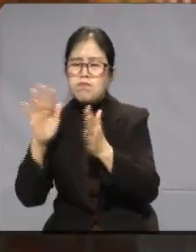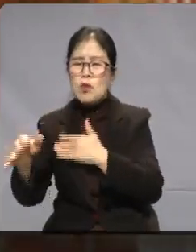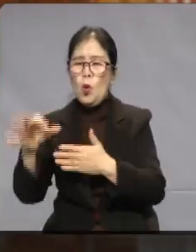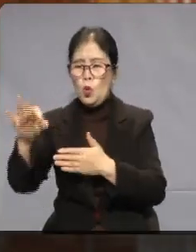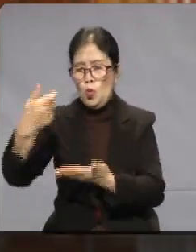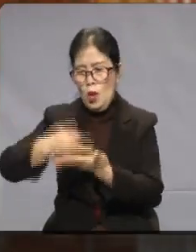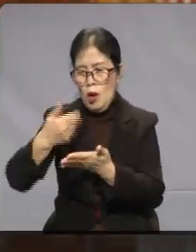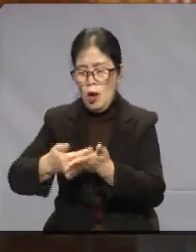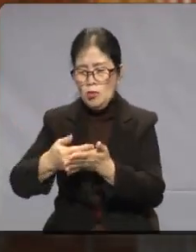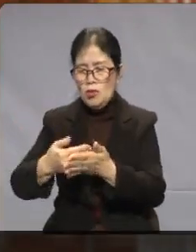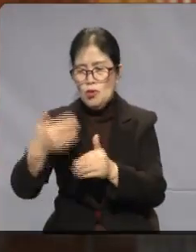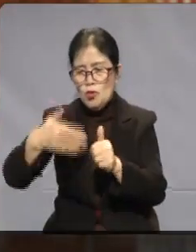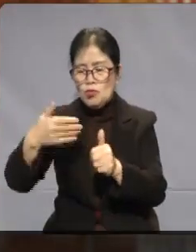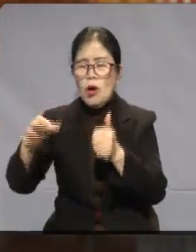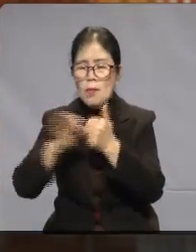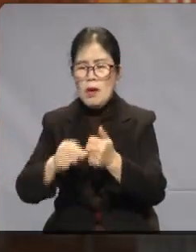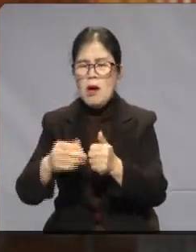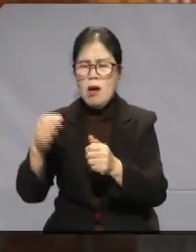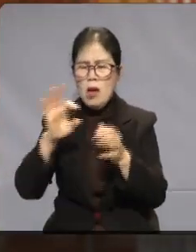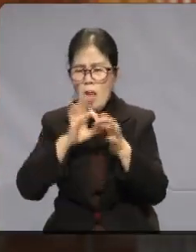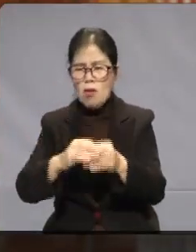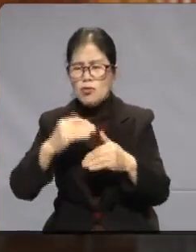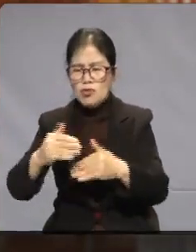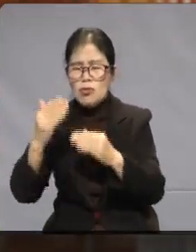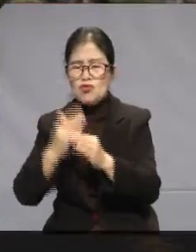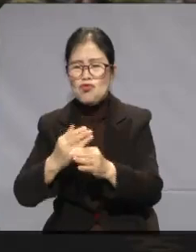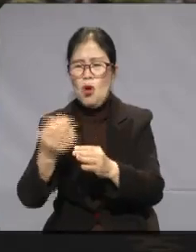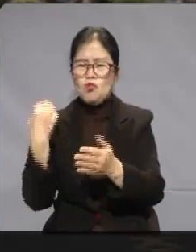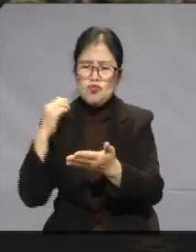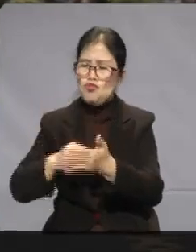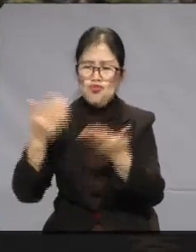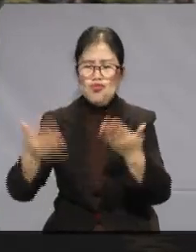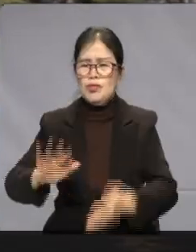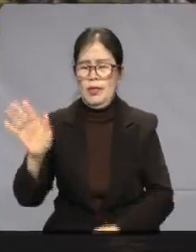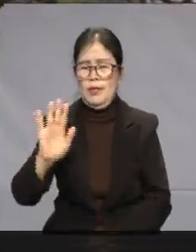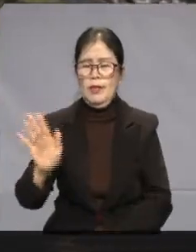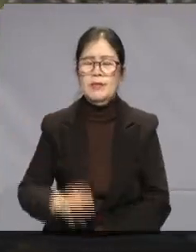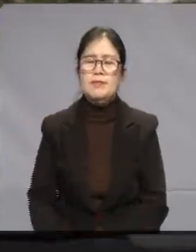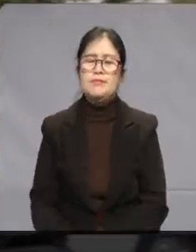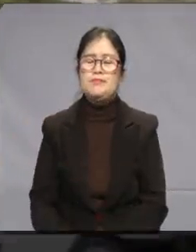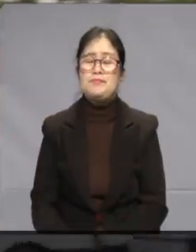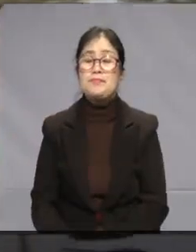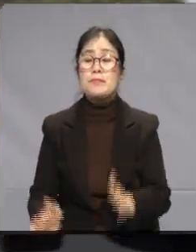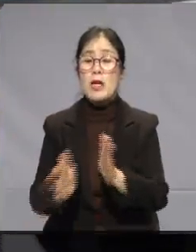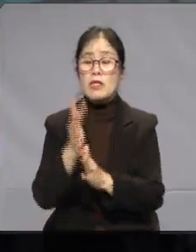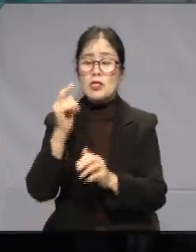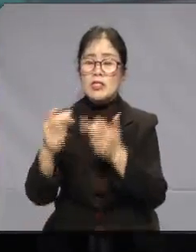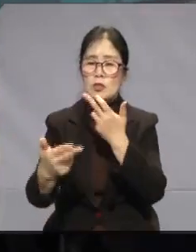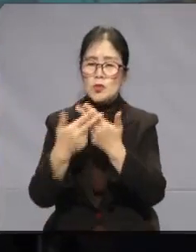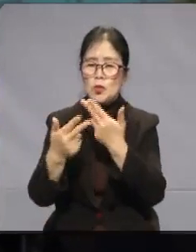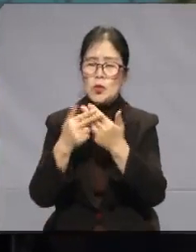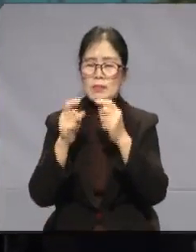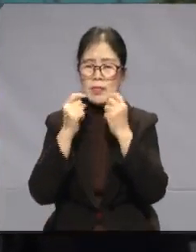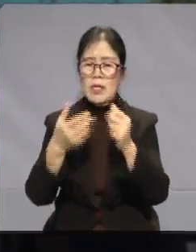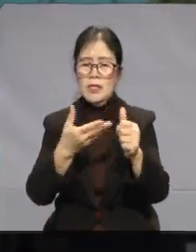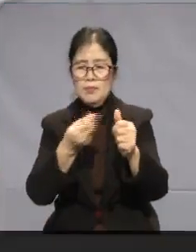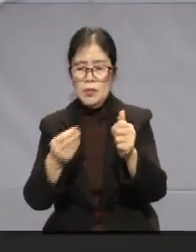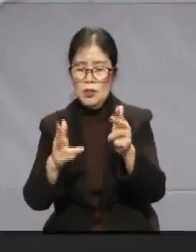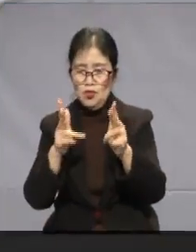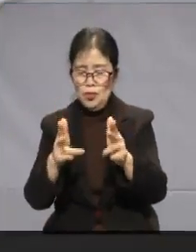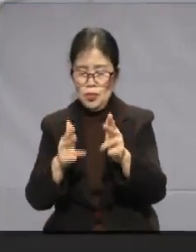요구하면 계속 진행중이라며 돈을 돌려주지 않는 식입니다 협 민간임대